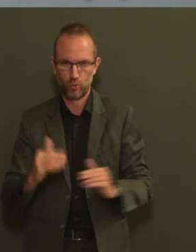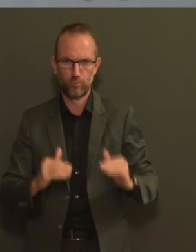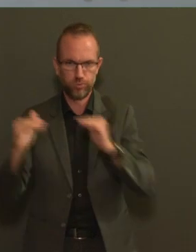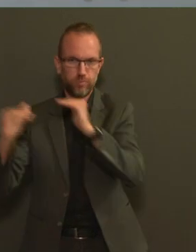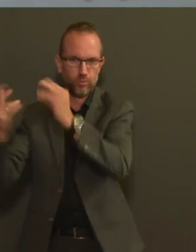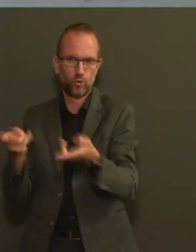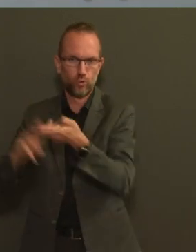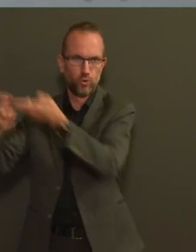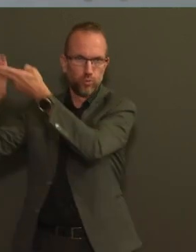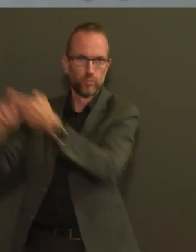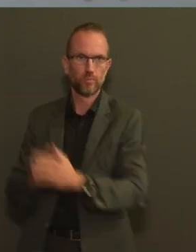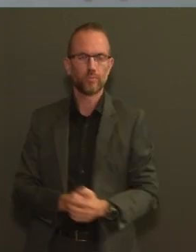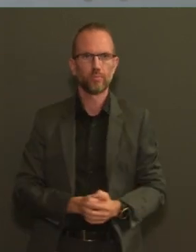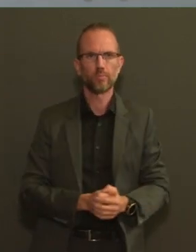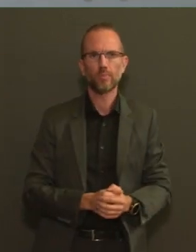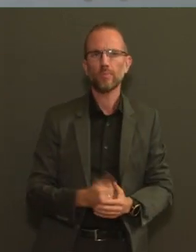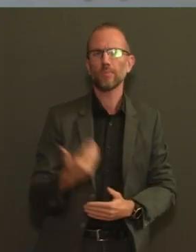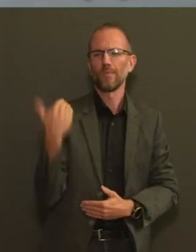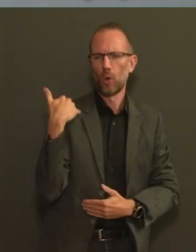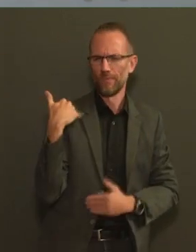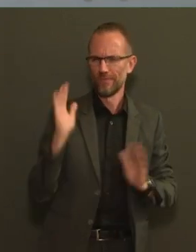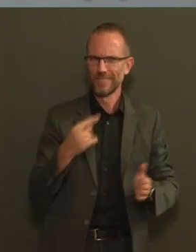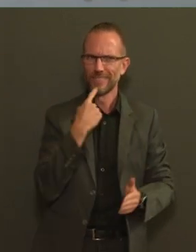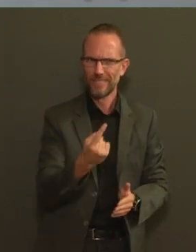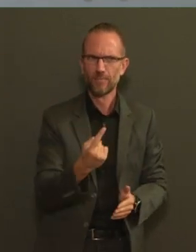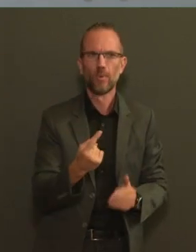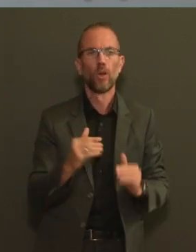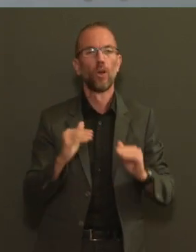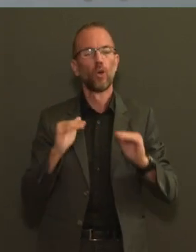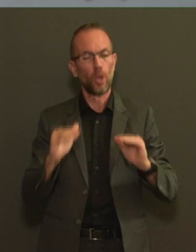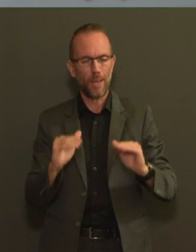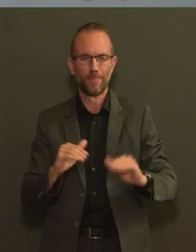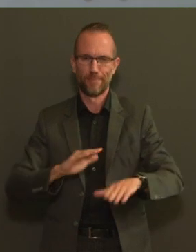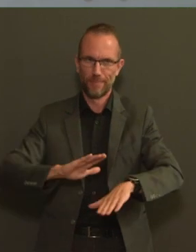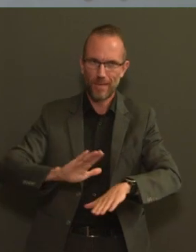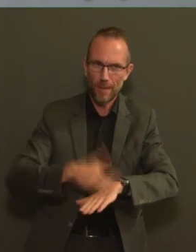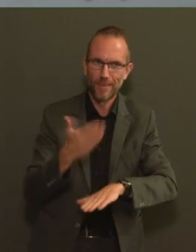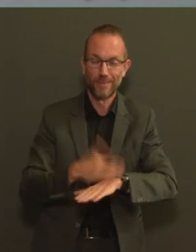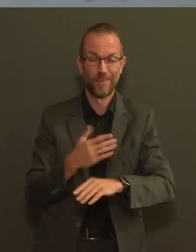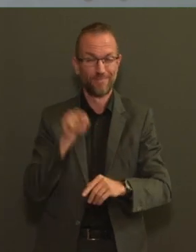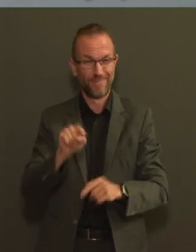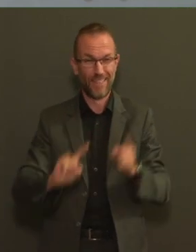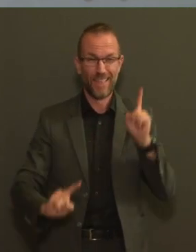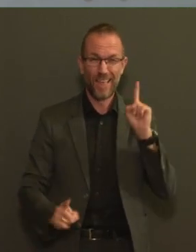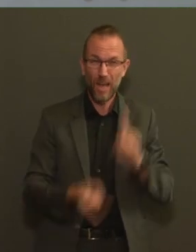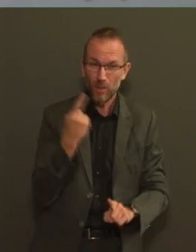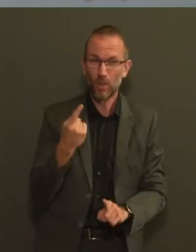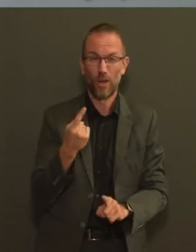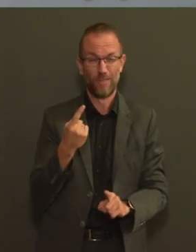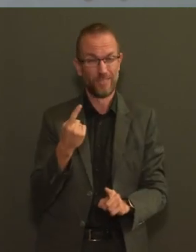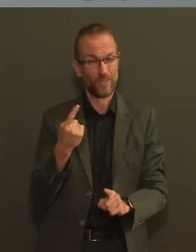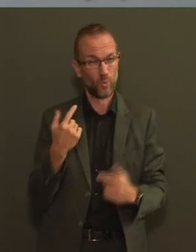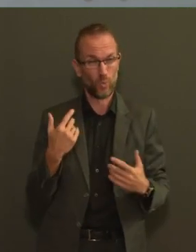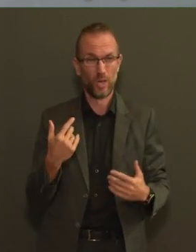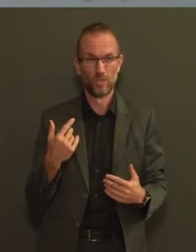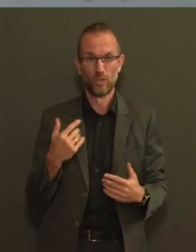On vous l'a déjà dit lors des dernières conférences de presse, mais on insiste sur ce point, puisque vous savez que c'est un des points qui est crucial quant à la structure des